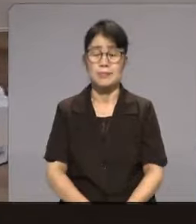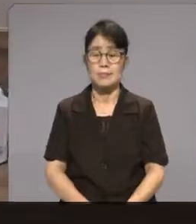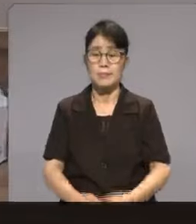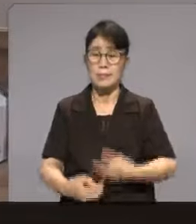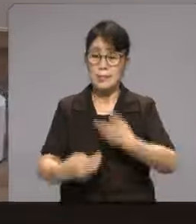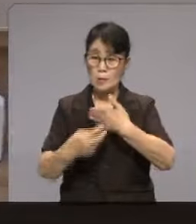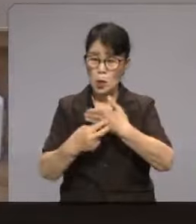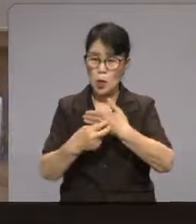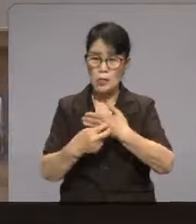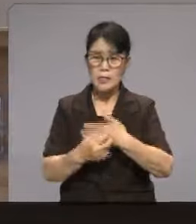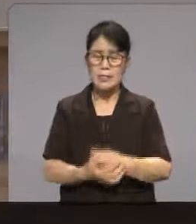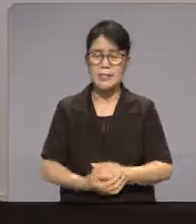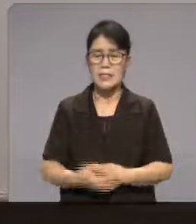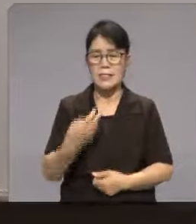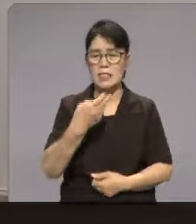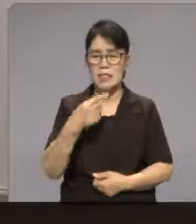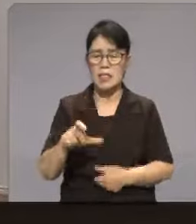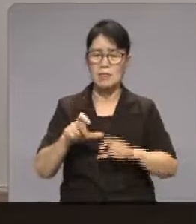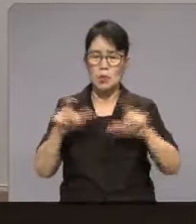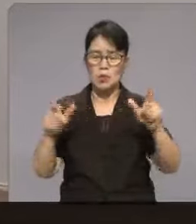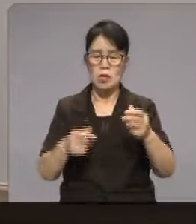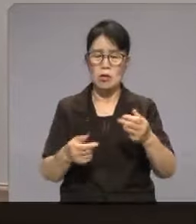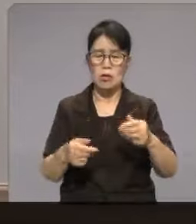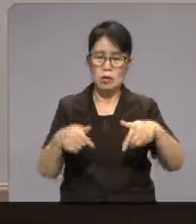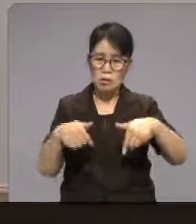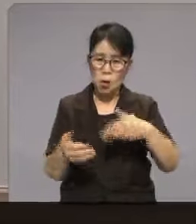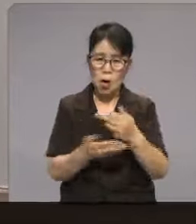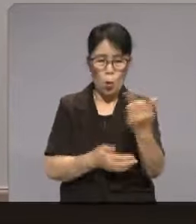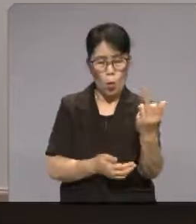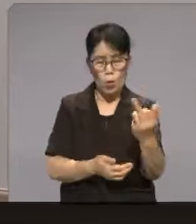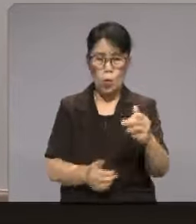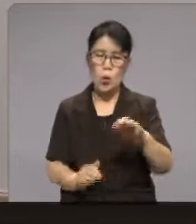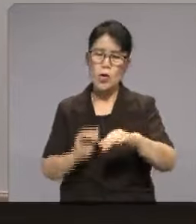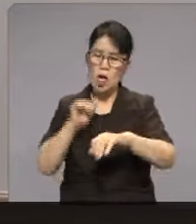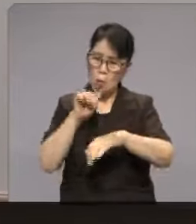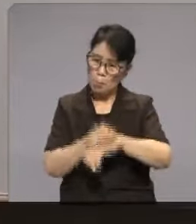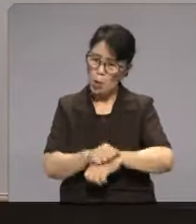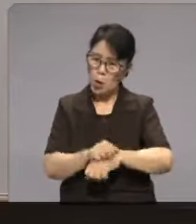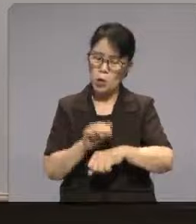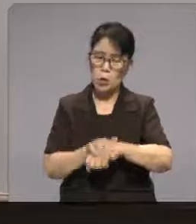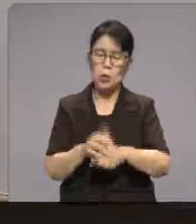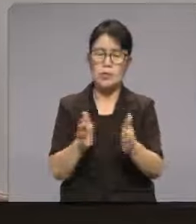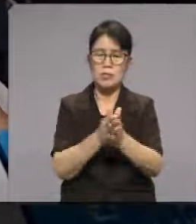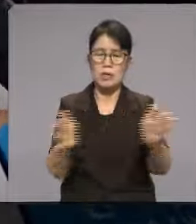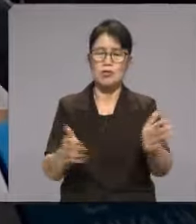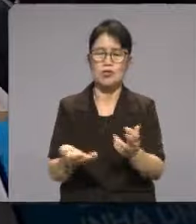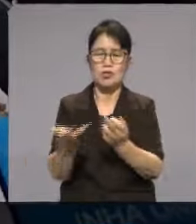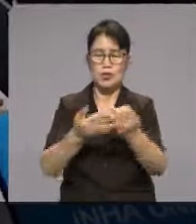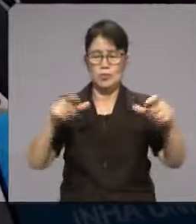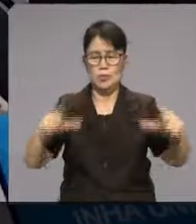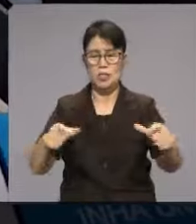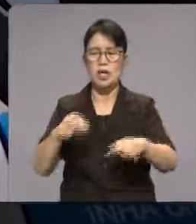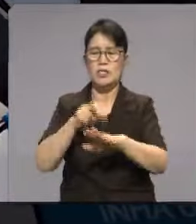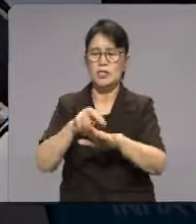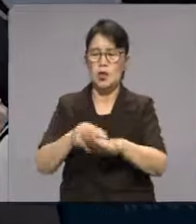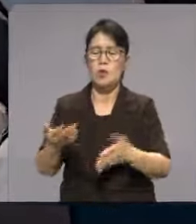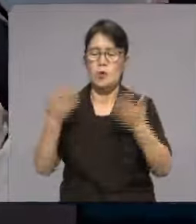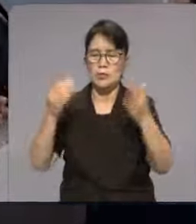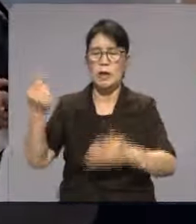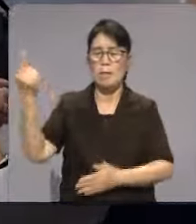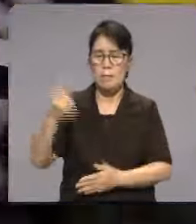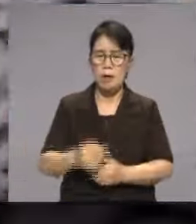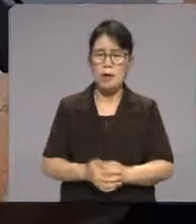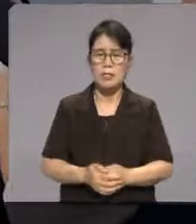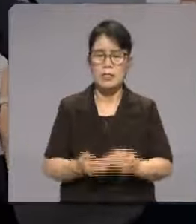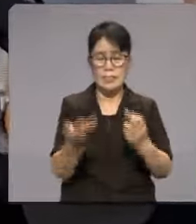인하대병원은 2015년 서해오도 연평도를 시작으로 인천 섬 지역 의료봉사를 해오고 있으며